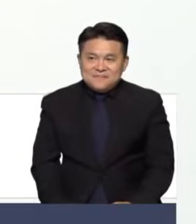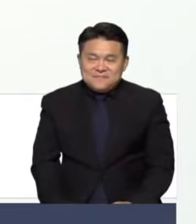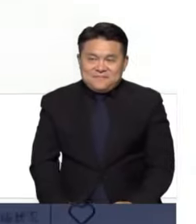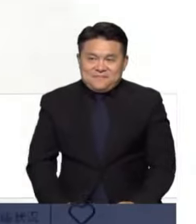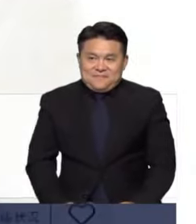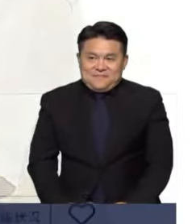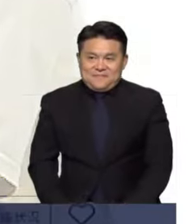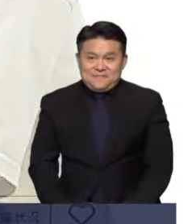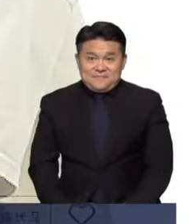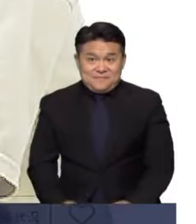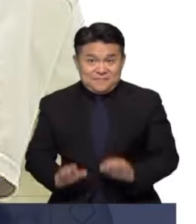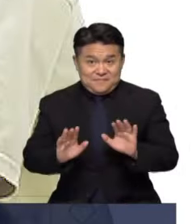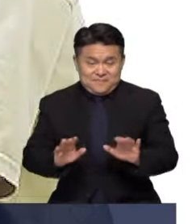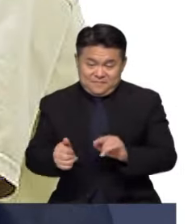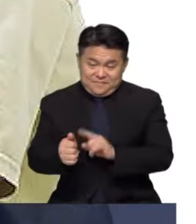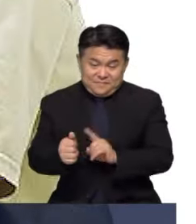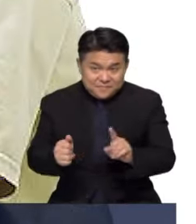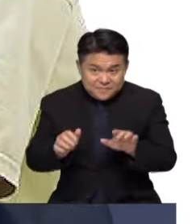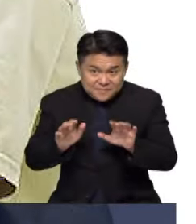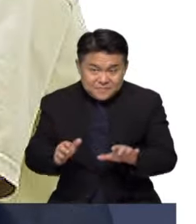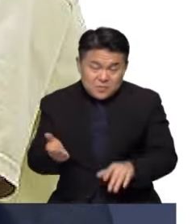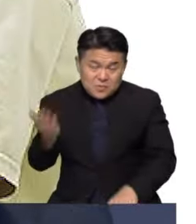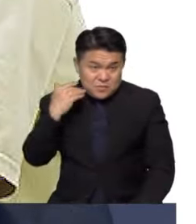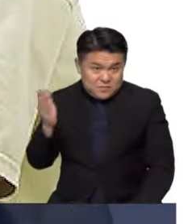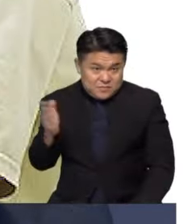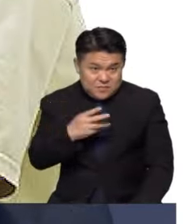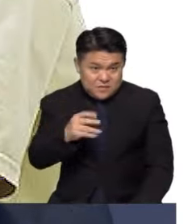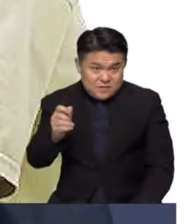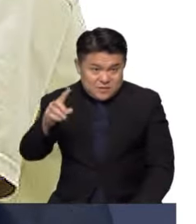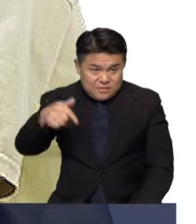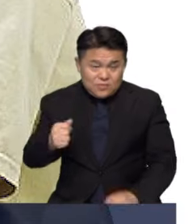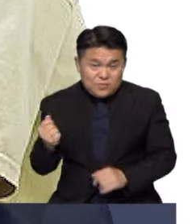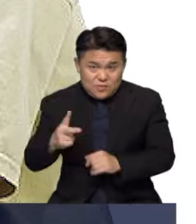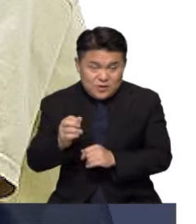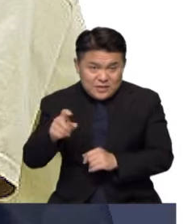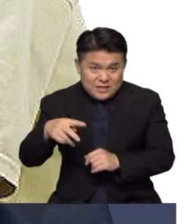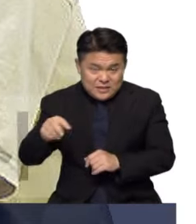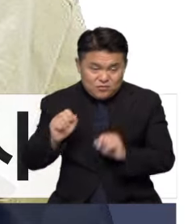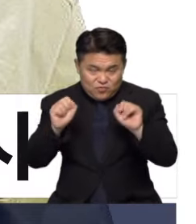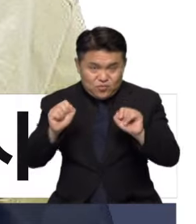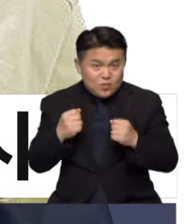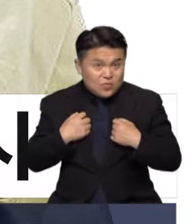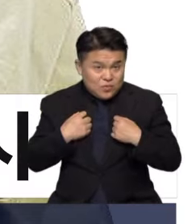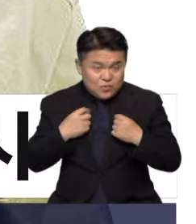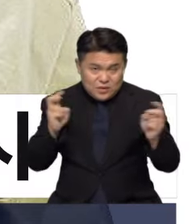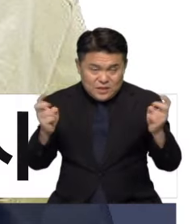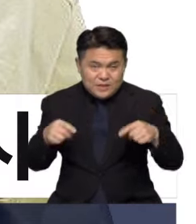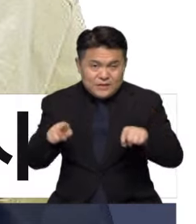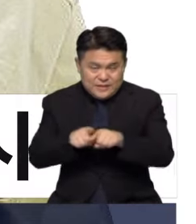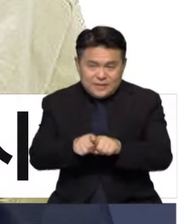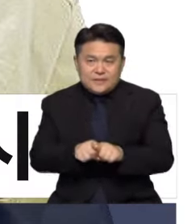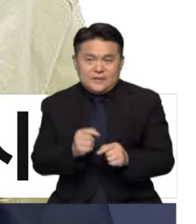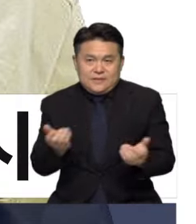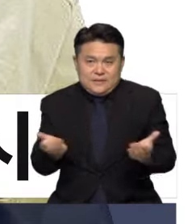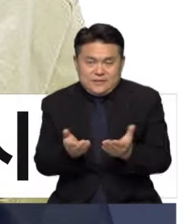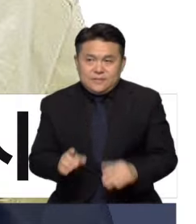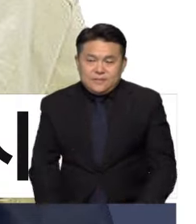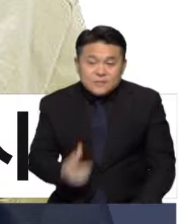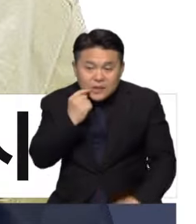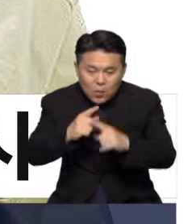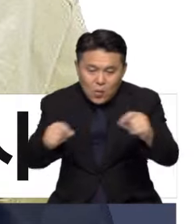楽しみなので 카미오카 타쿠야는 최근 리복, 아디다스 등 스포츠 브랜드들과 깜짝 콜라보 작업을 통해 일본